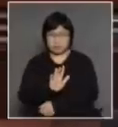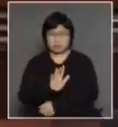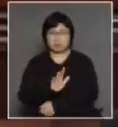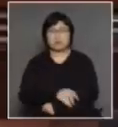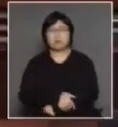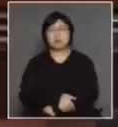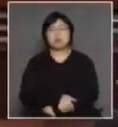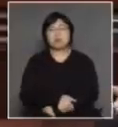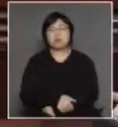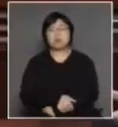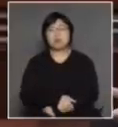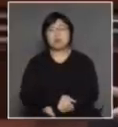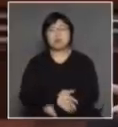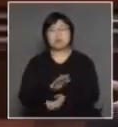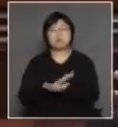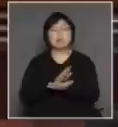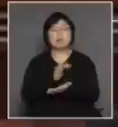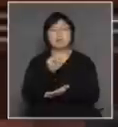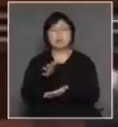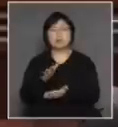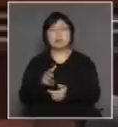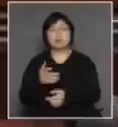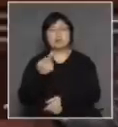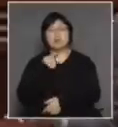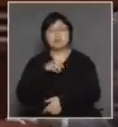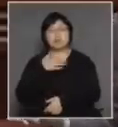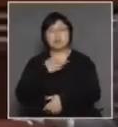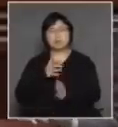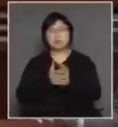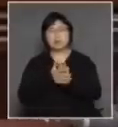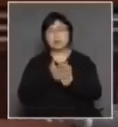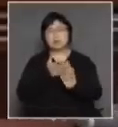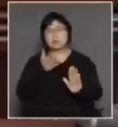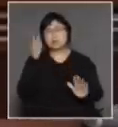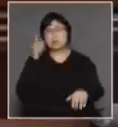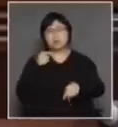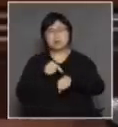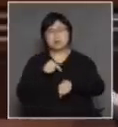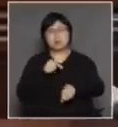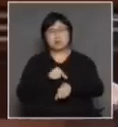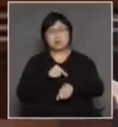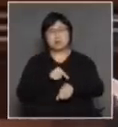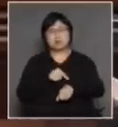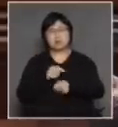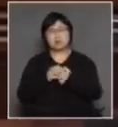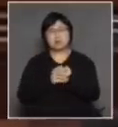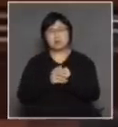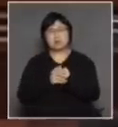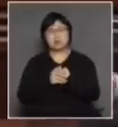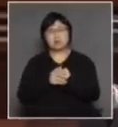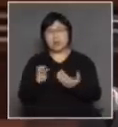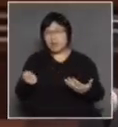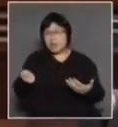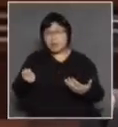所以我們根本10多年來，我們是不需要將這個輪候時間是即是盡